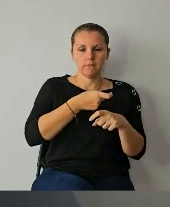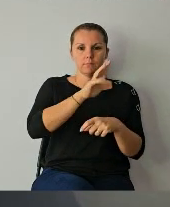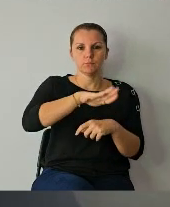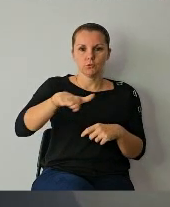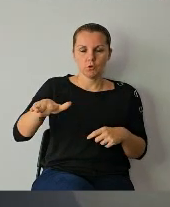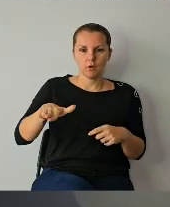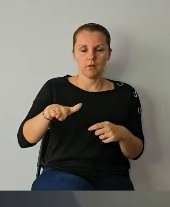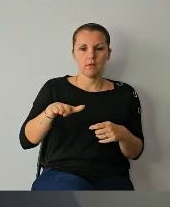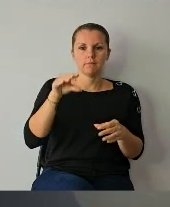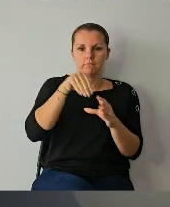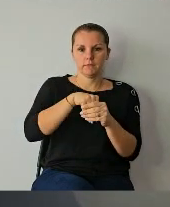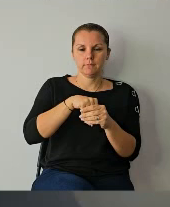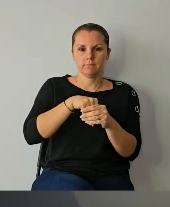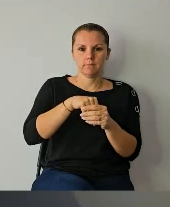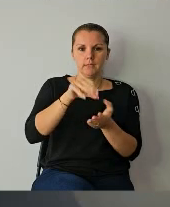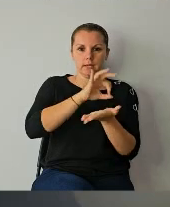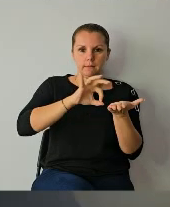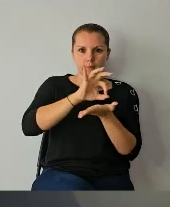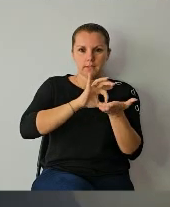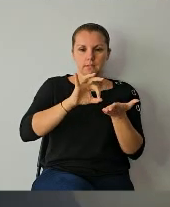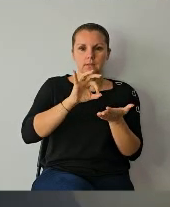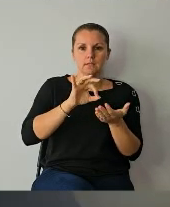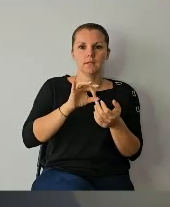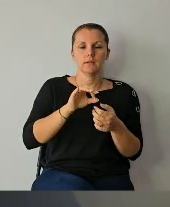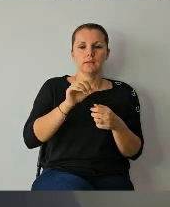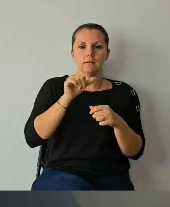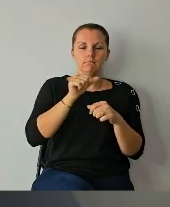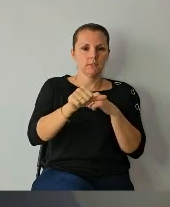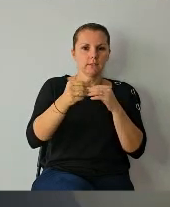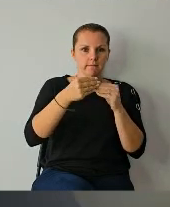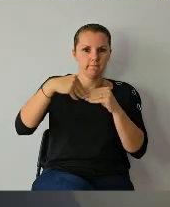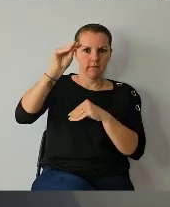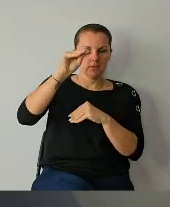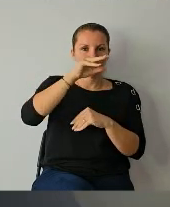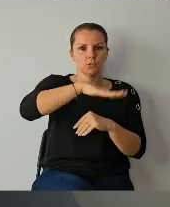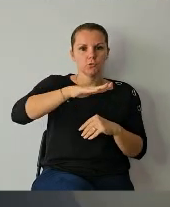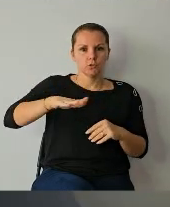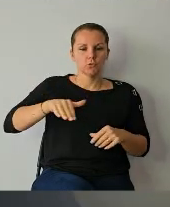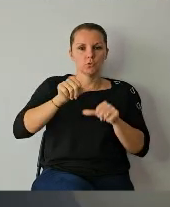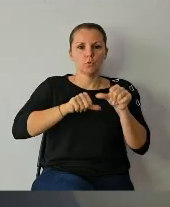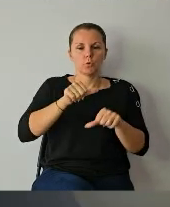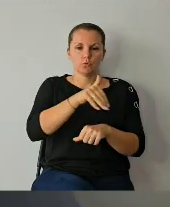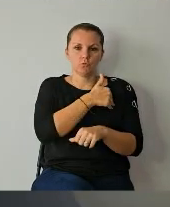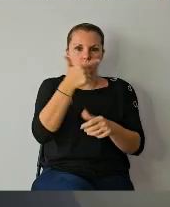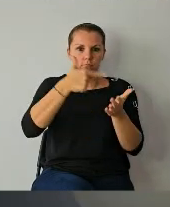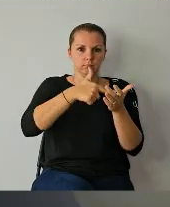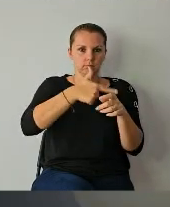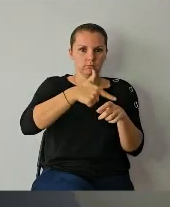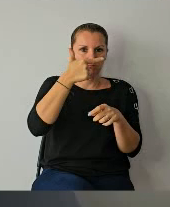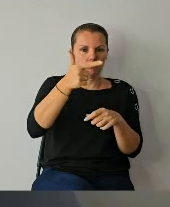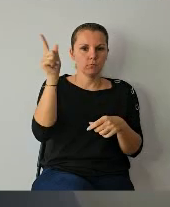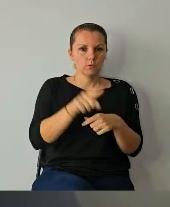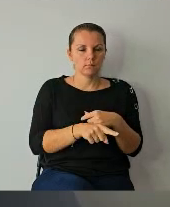Boguchwała, wzrosła liczba wychowanków w roku szkolnym 2022 na